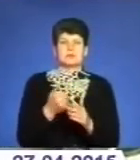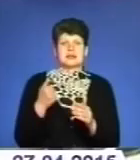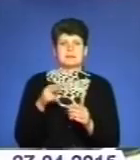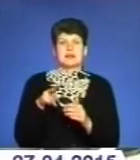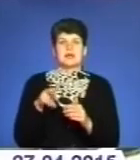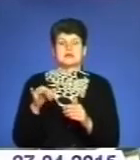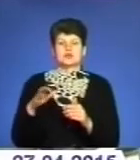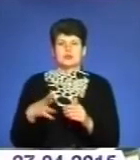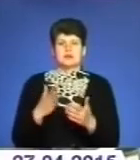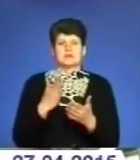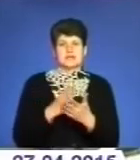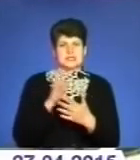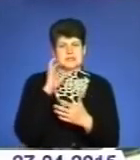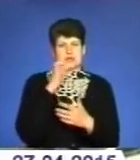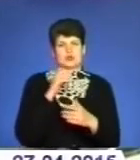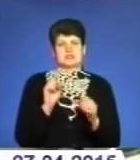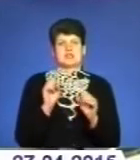вирішили приурочити